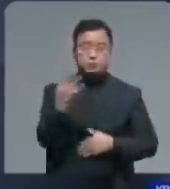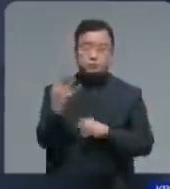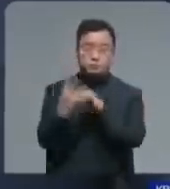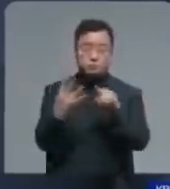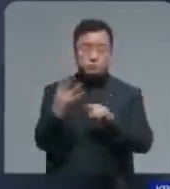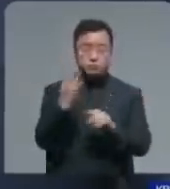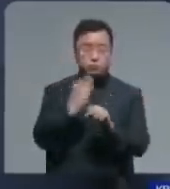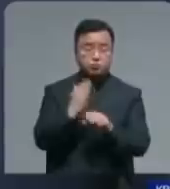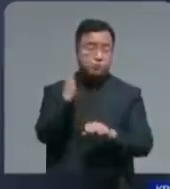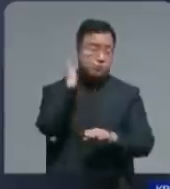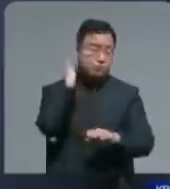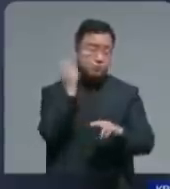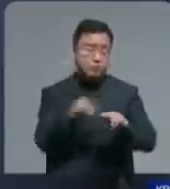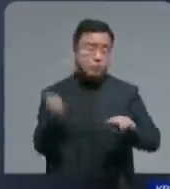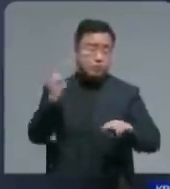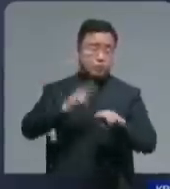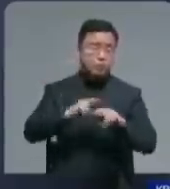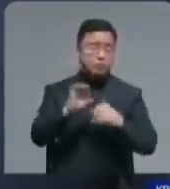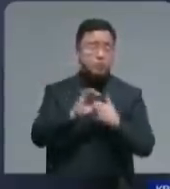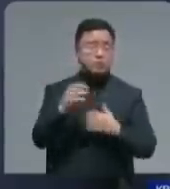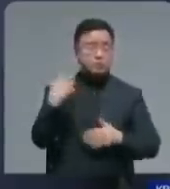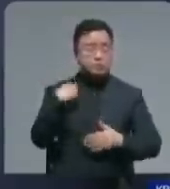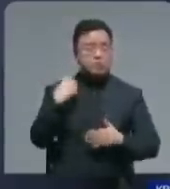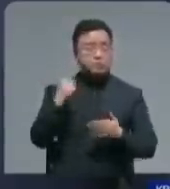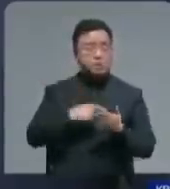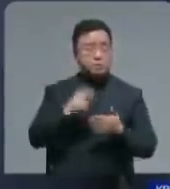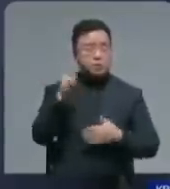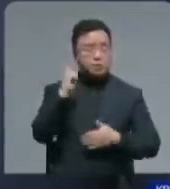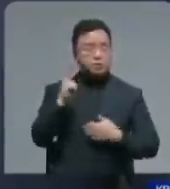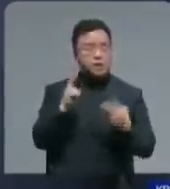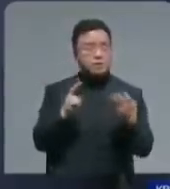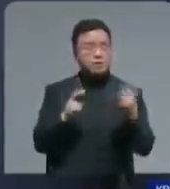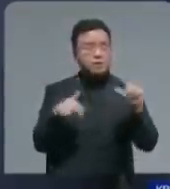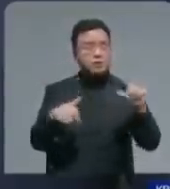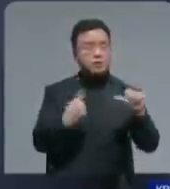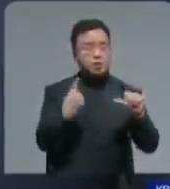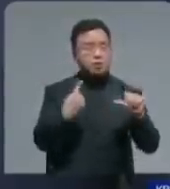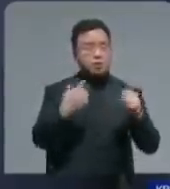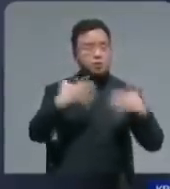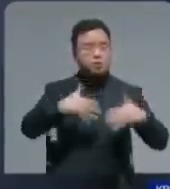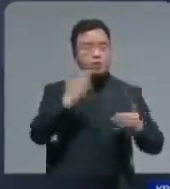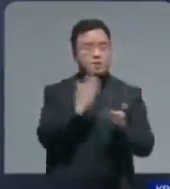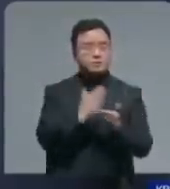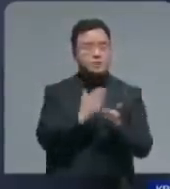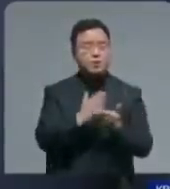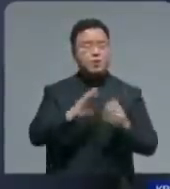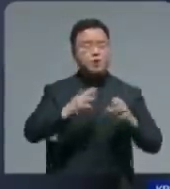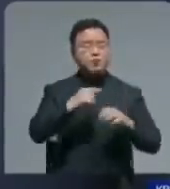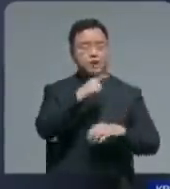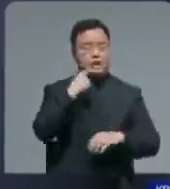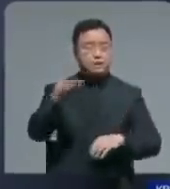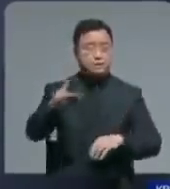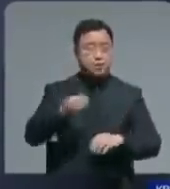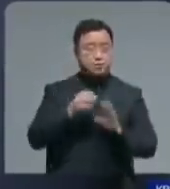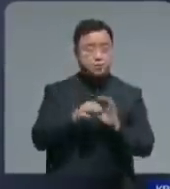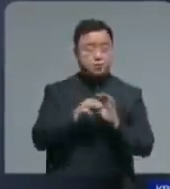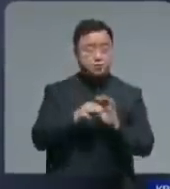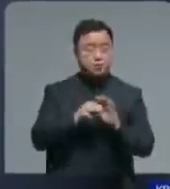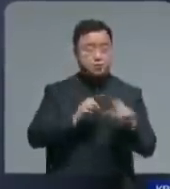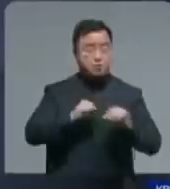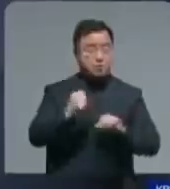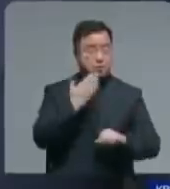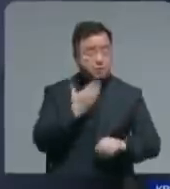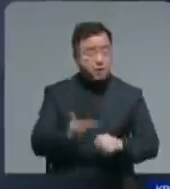될 테니 네. 책임을 질 테니까 35조 원 조건 달지 말고 네. 국채 발행 확대해서라도 해달라고 하실 용이 있으십니까? 아니